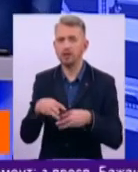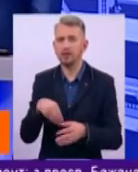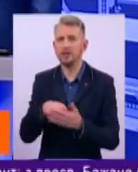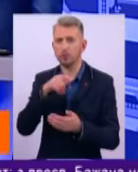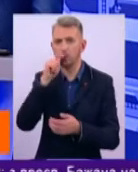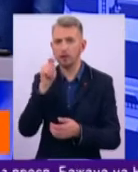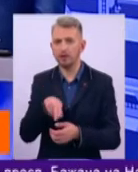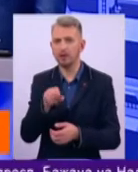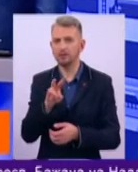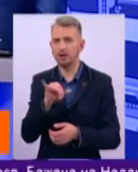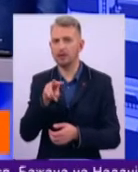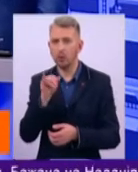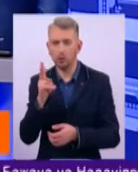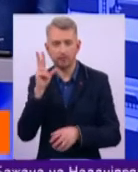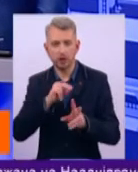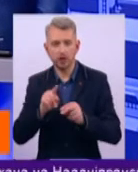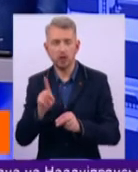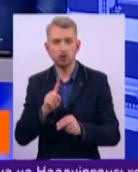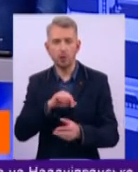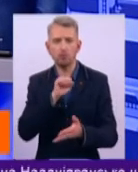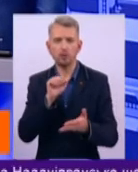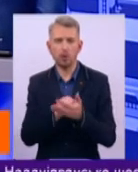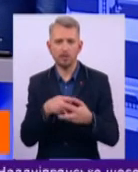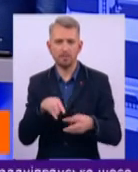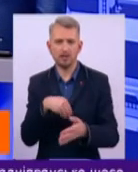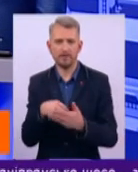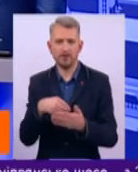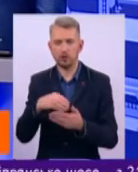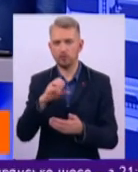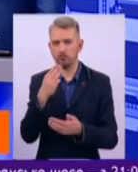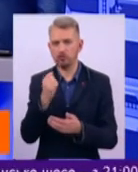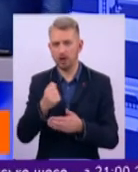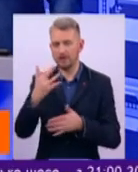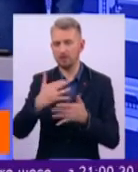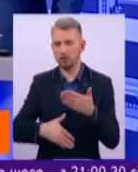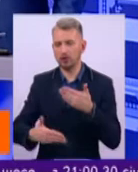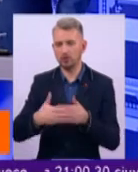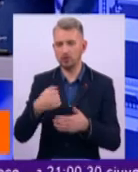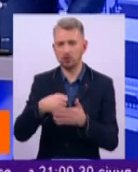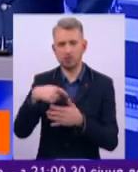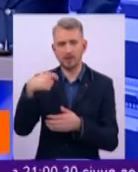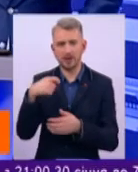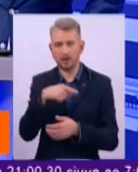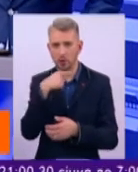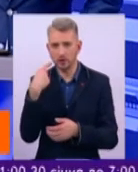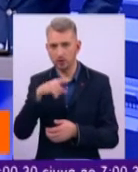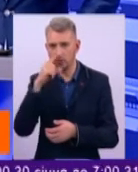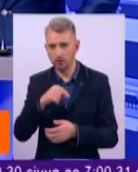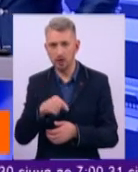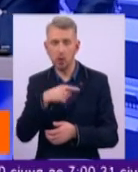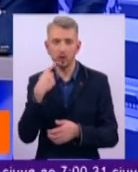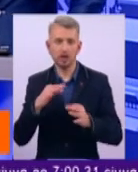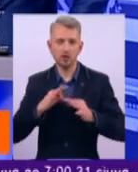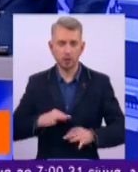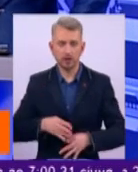України Олександр Данилюк вважає, що опублікований Мінфіном США список наближених до президента РФ Володимира Путіна, російських